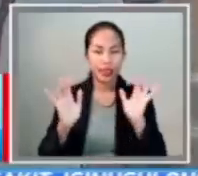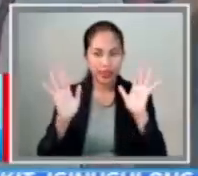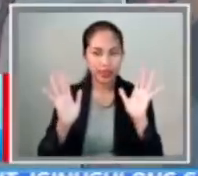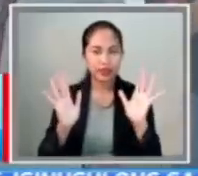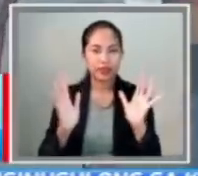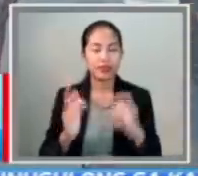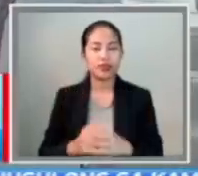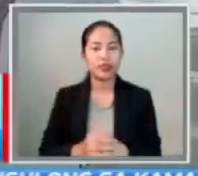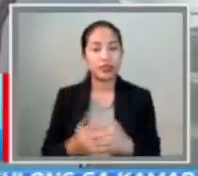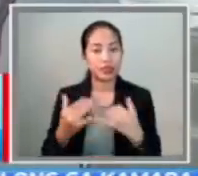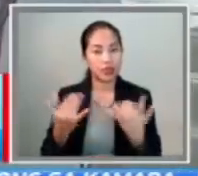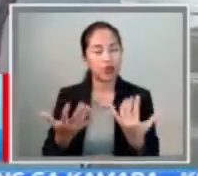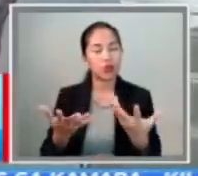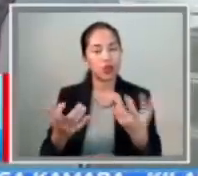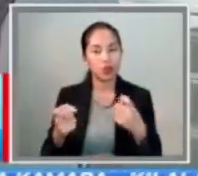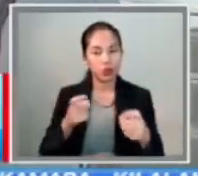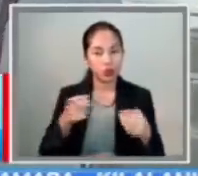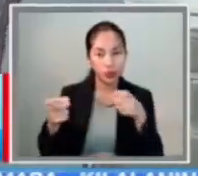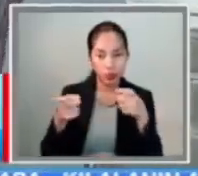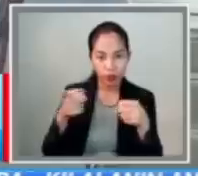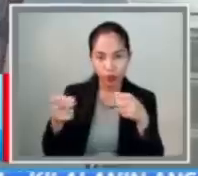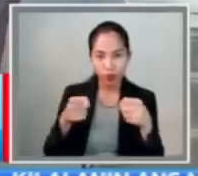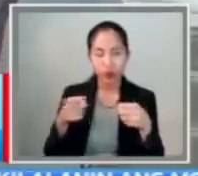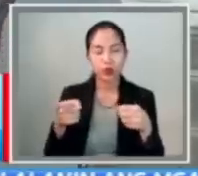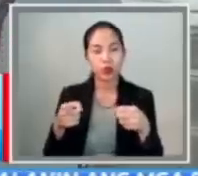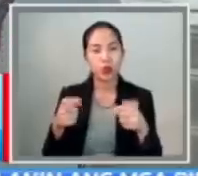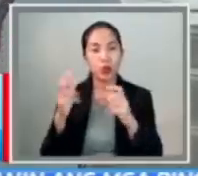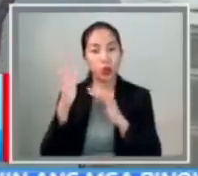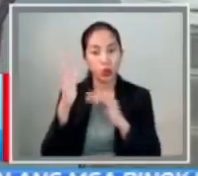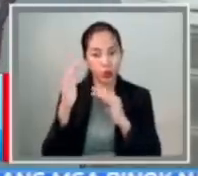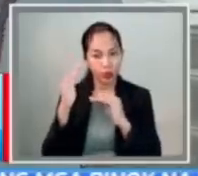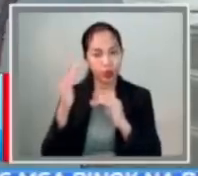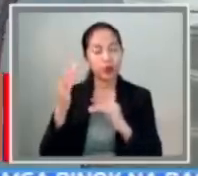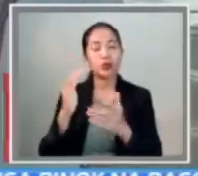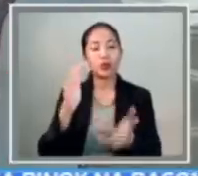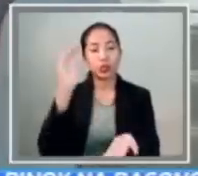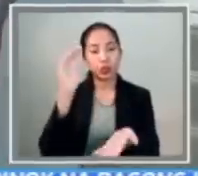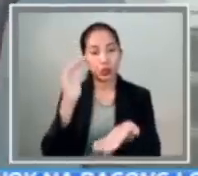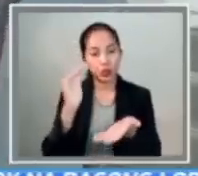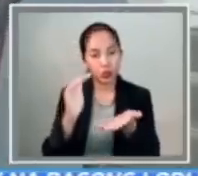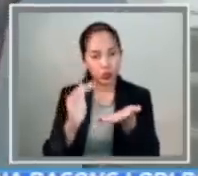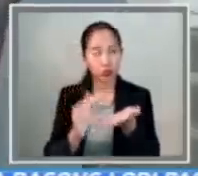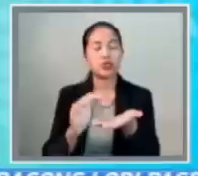mitigating, and at the same time, hopefully we'll be able to reduce the number of cases.